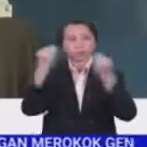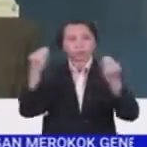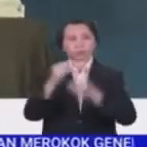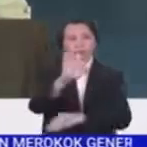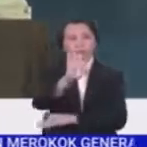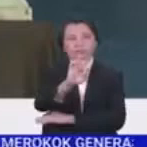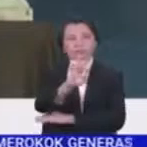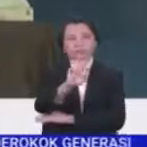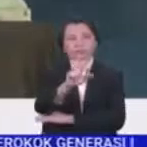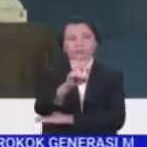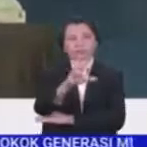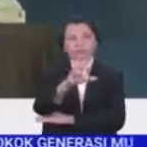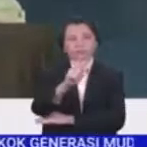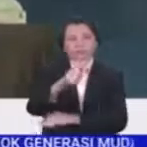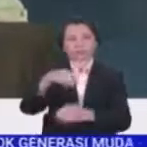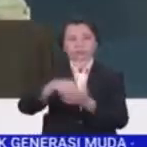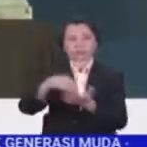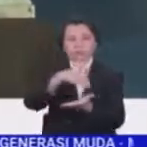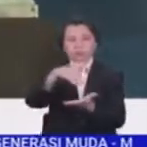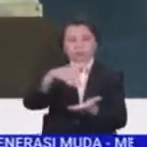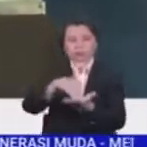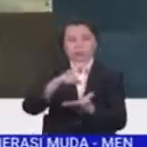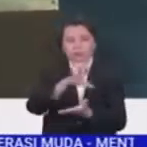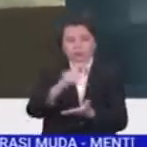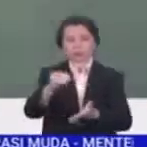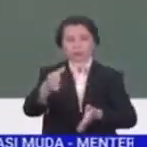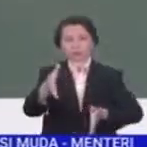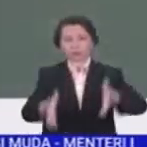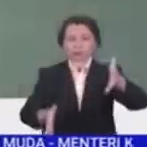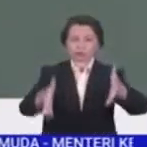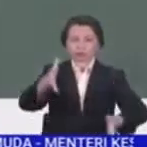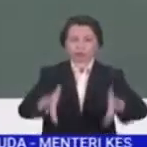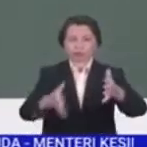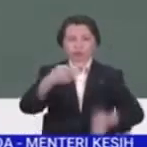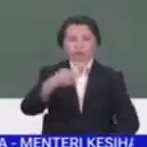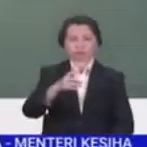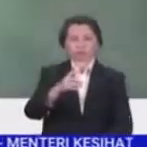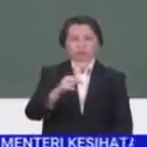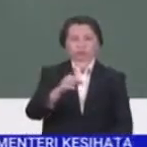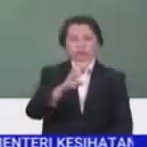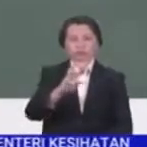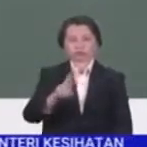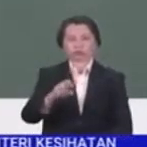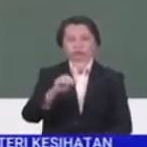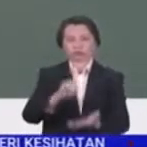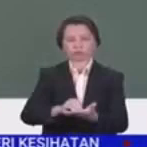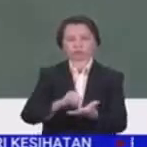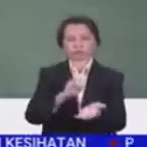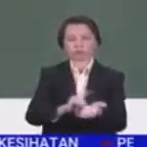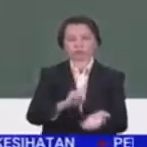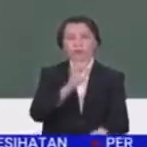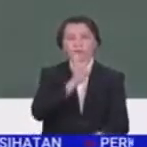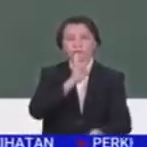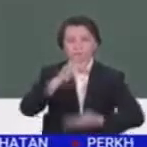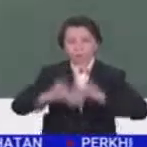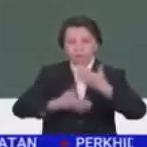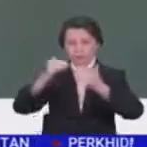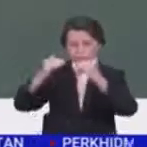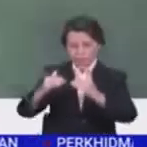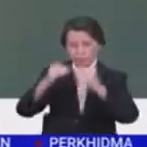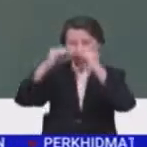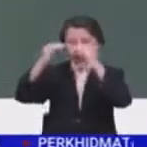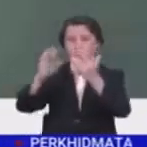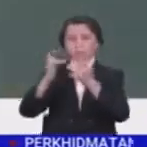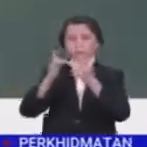Felda Digital Maker Hub Coding and Robotic FDMH di Lahad Datu. Datuk Dr. Razie berkata proses menaik taraf